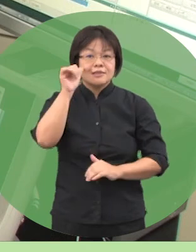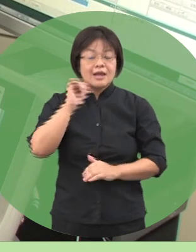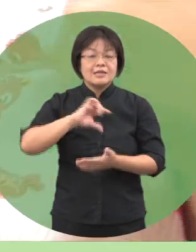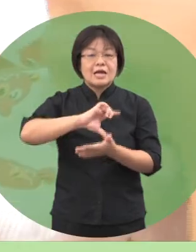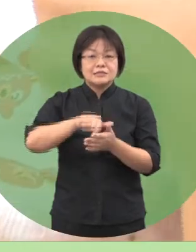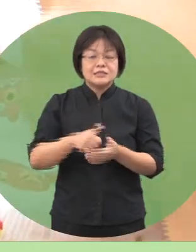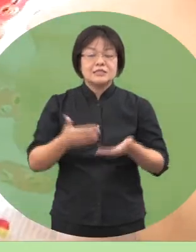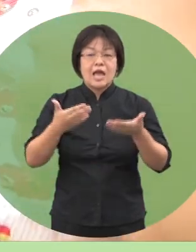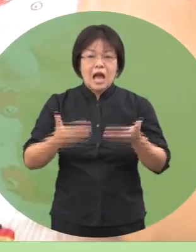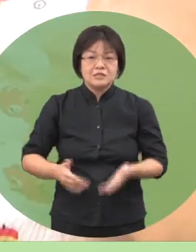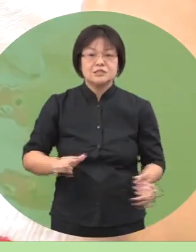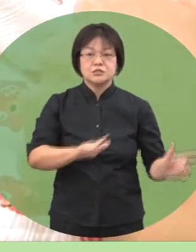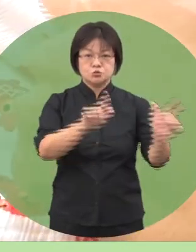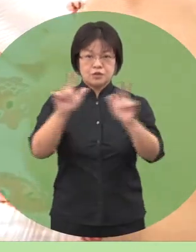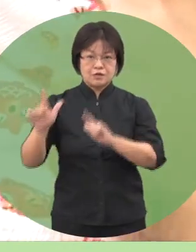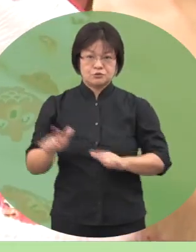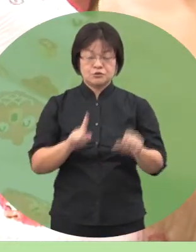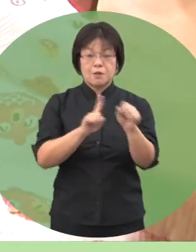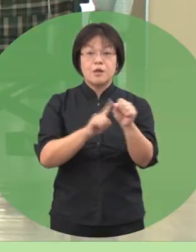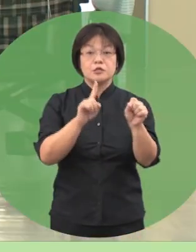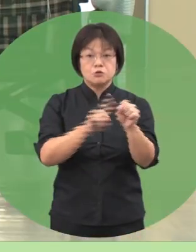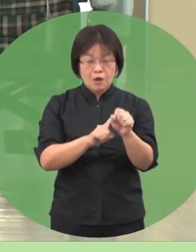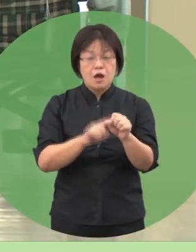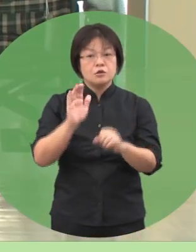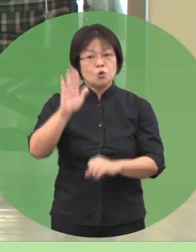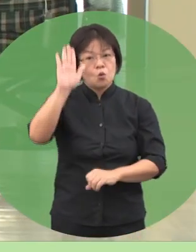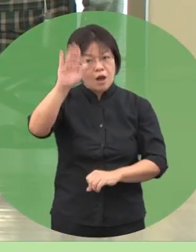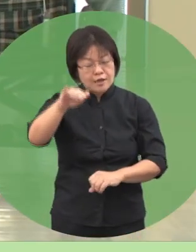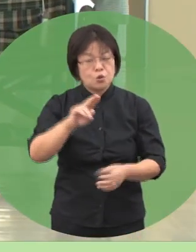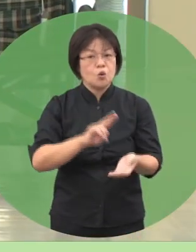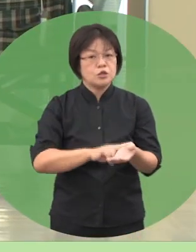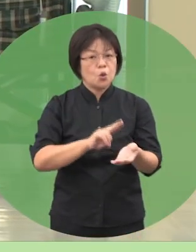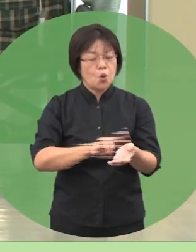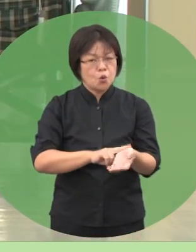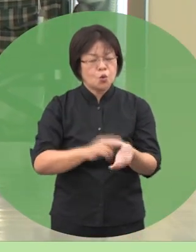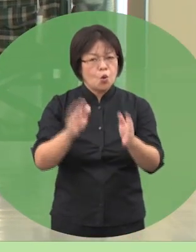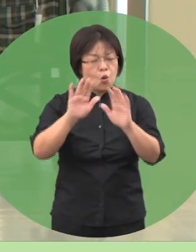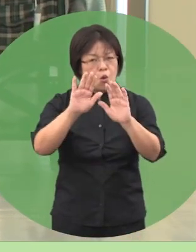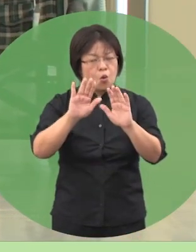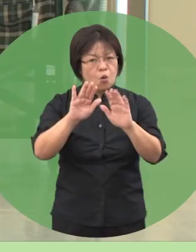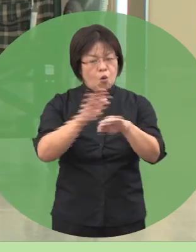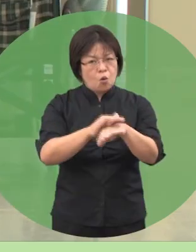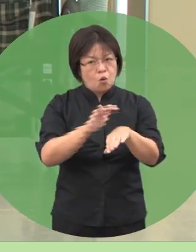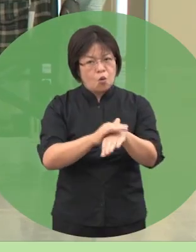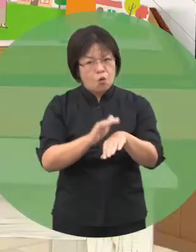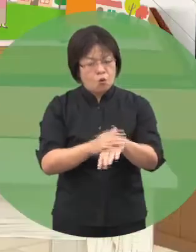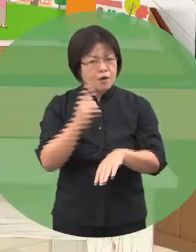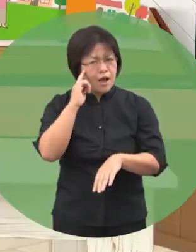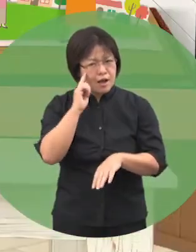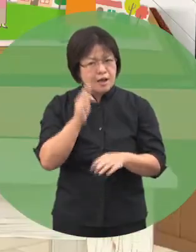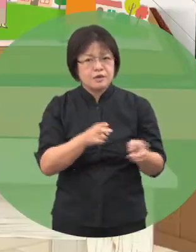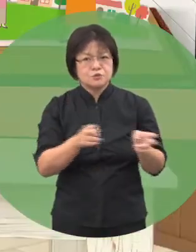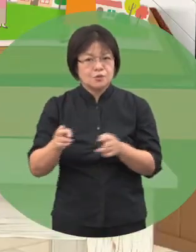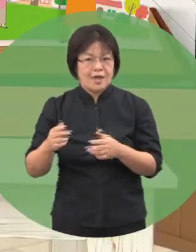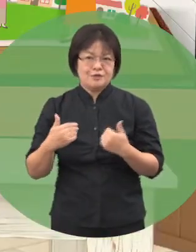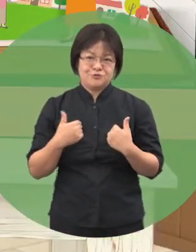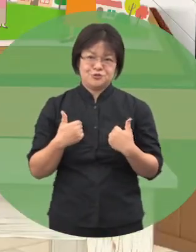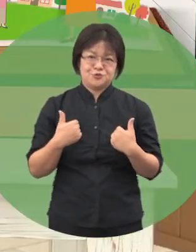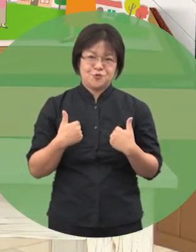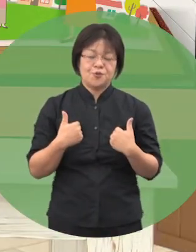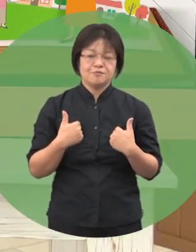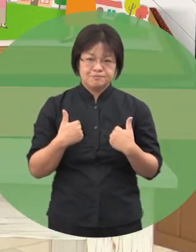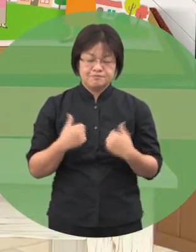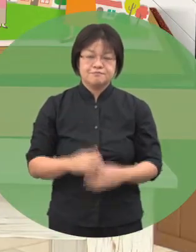には、将来の医療の在り方について考え備えていく必要があります。そこで県